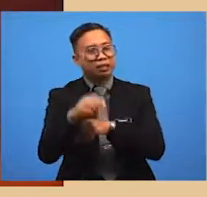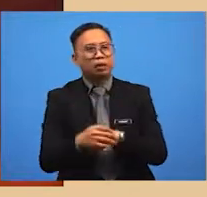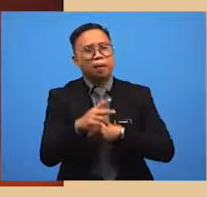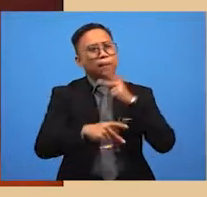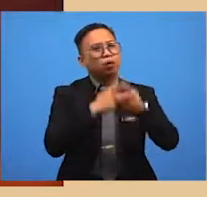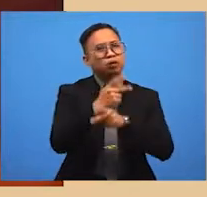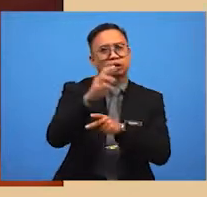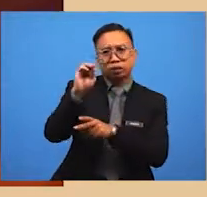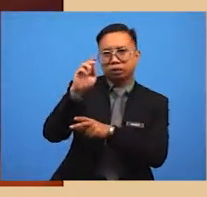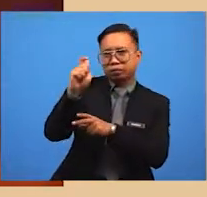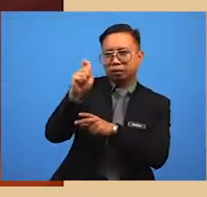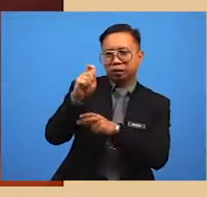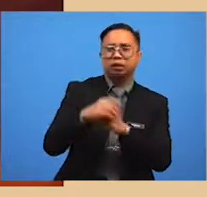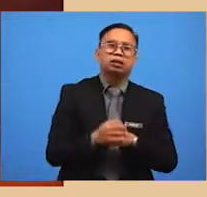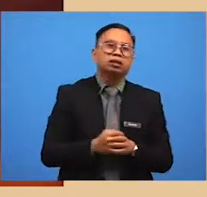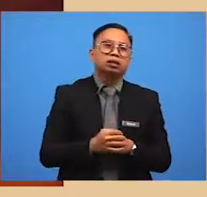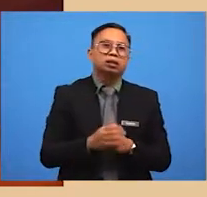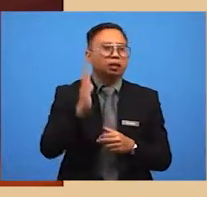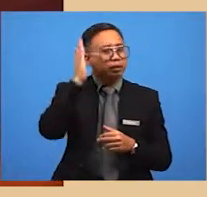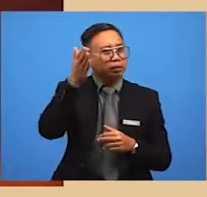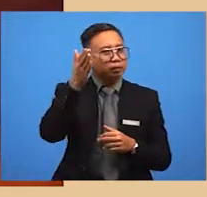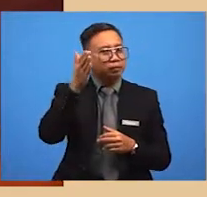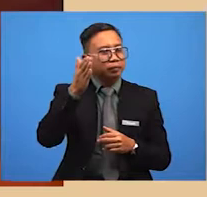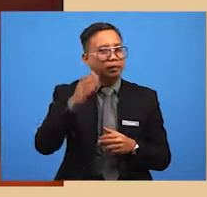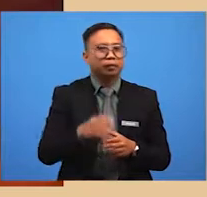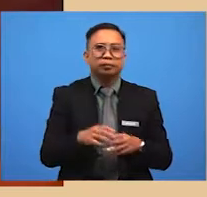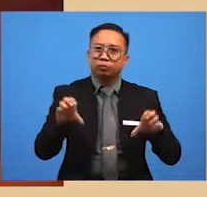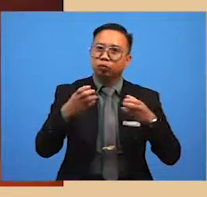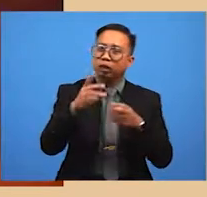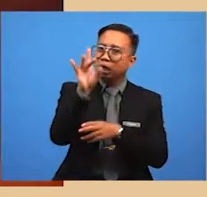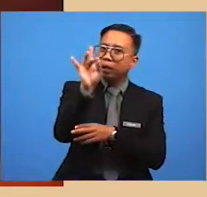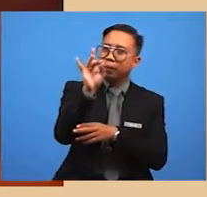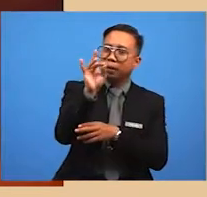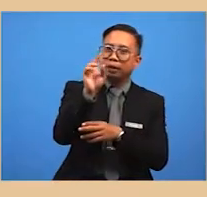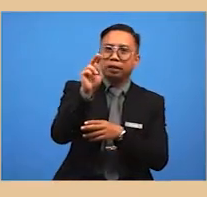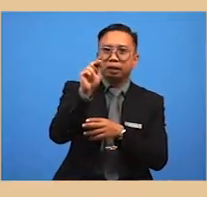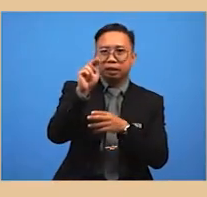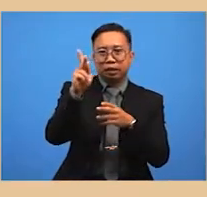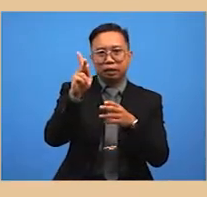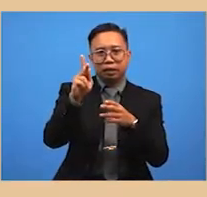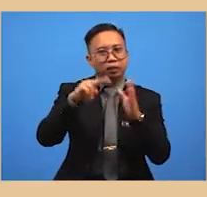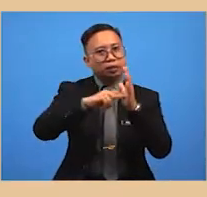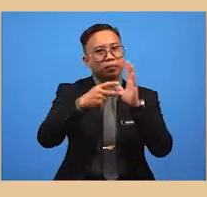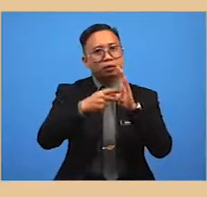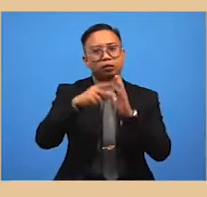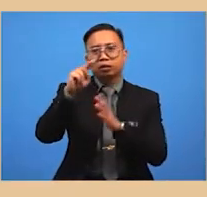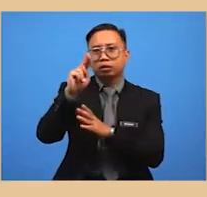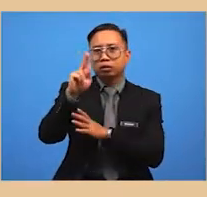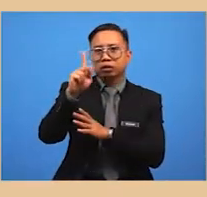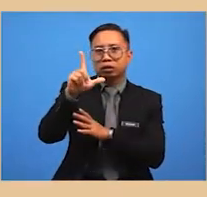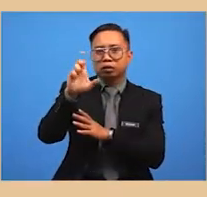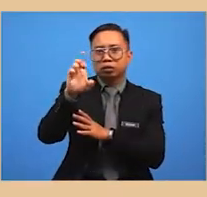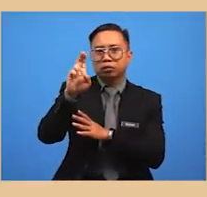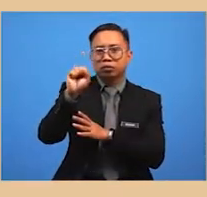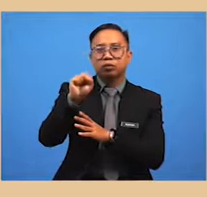mitosis kali ketiga ini akan menghasilkan 8 nukleus. Antara